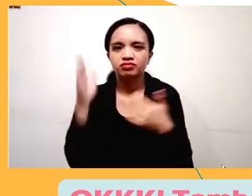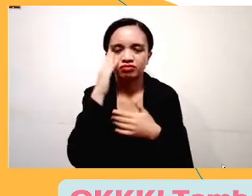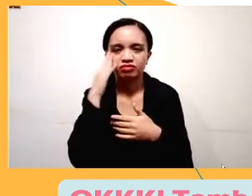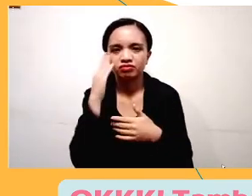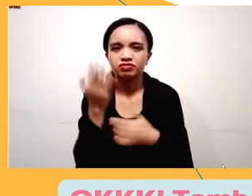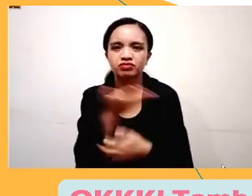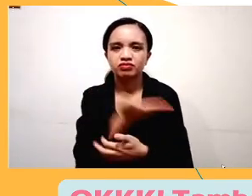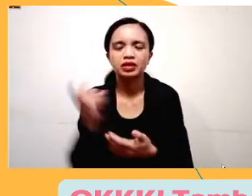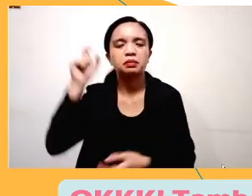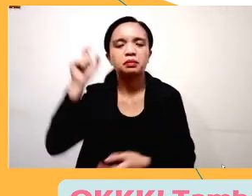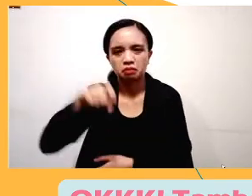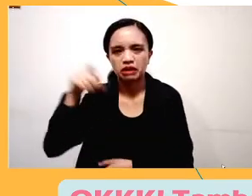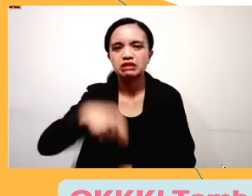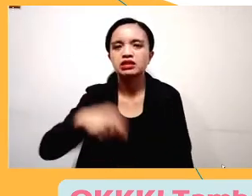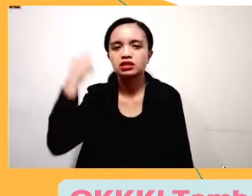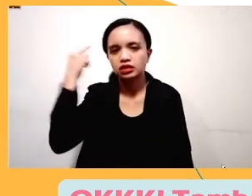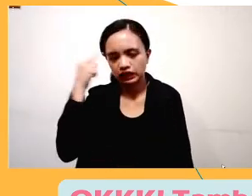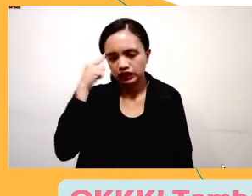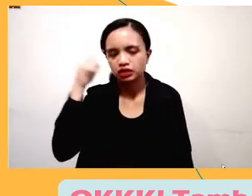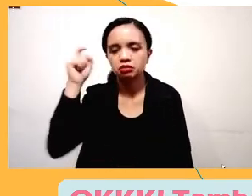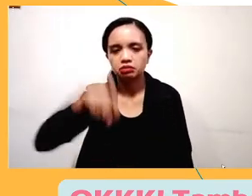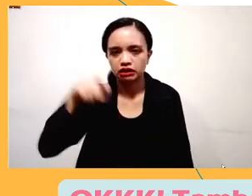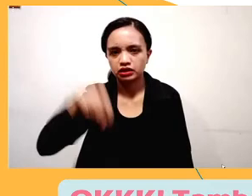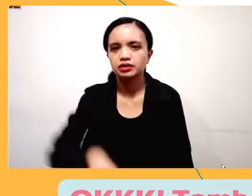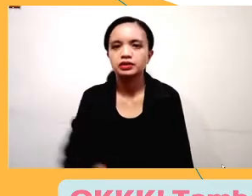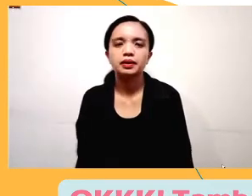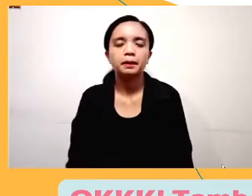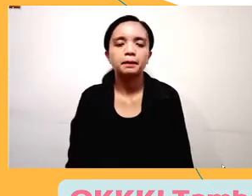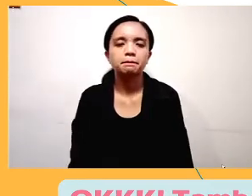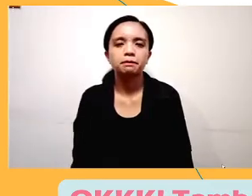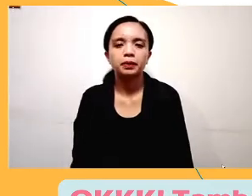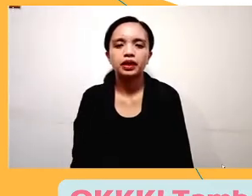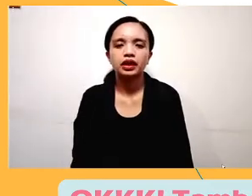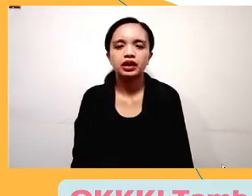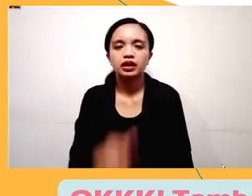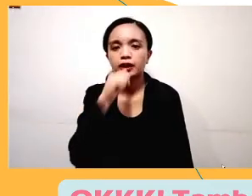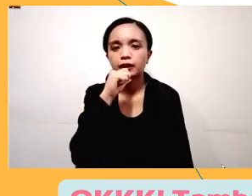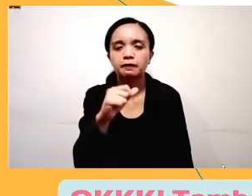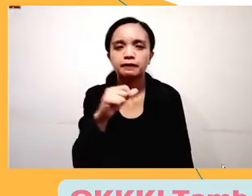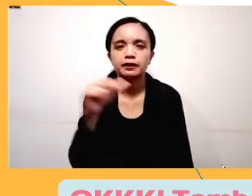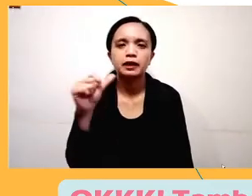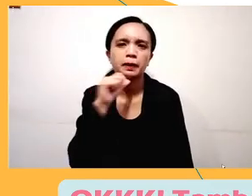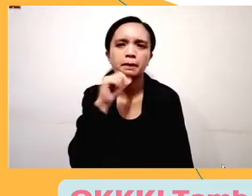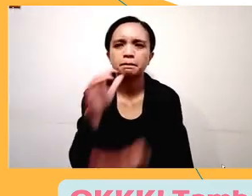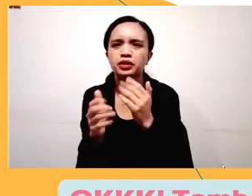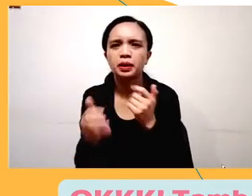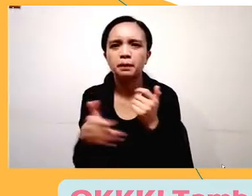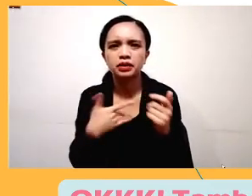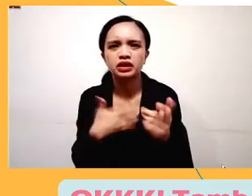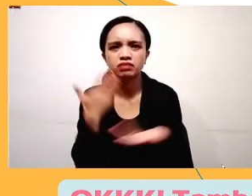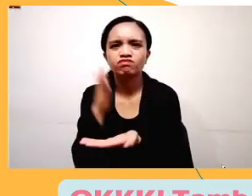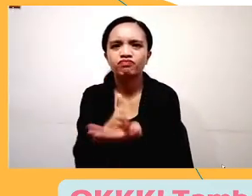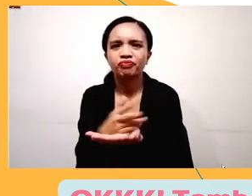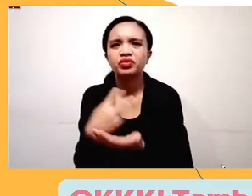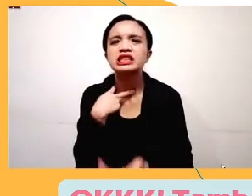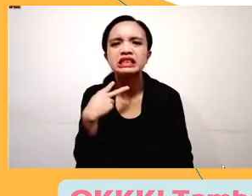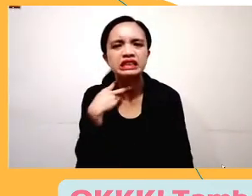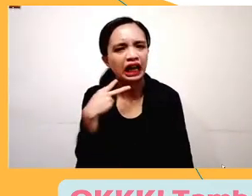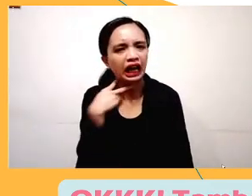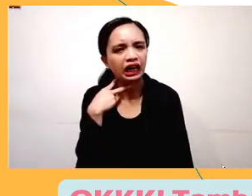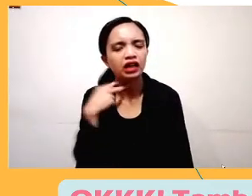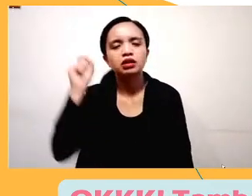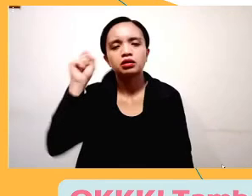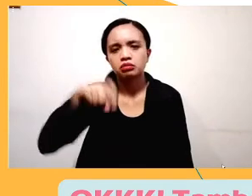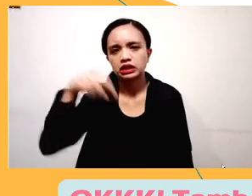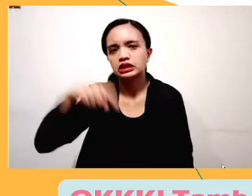through. Without getting, ano na, paralyzed ka naman ng fear, huwag naman. But you have to think through. Because there are things in